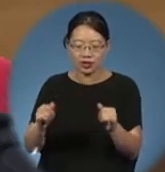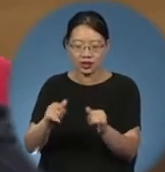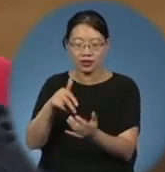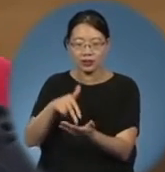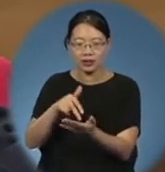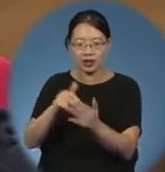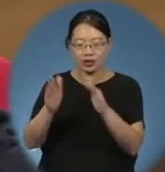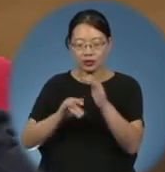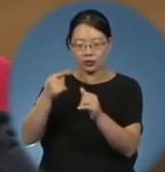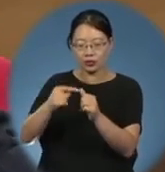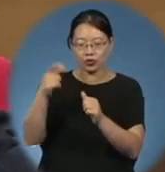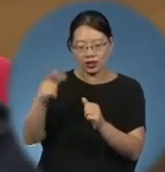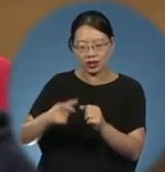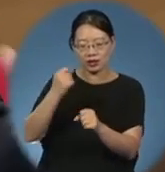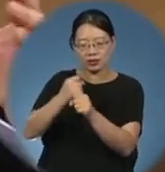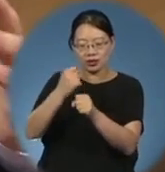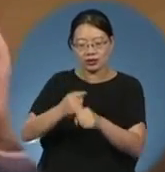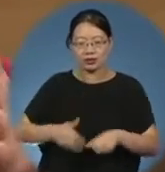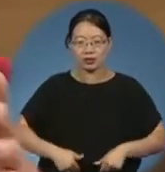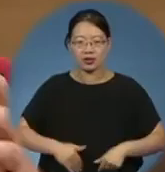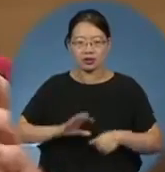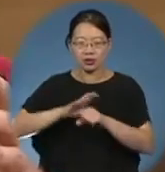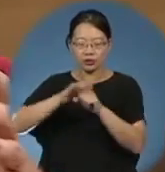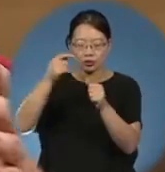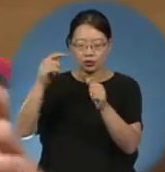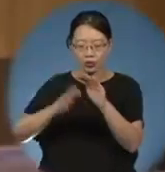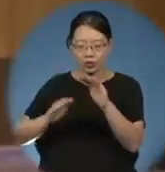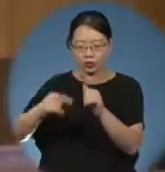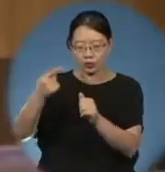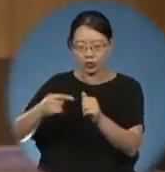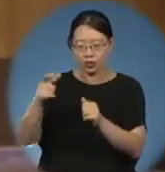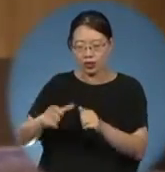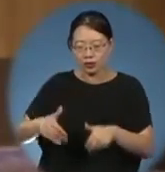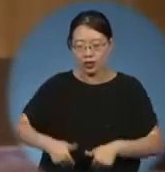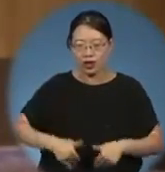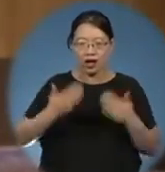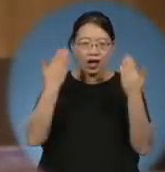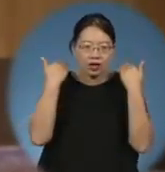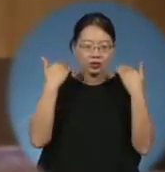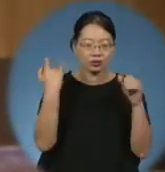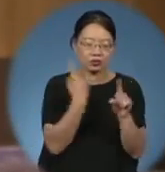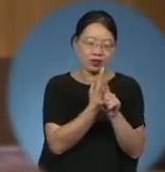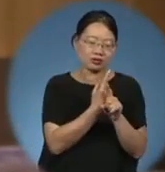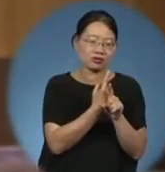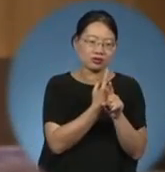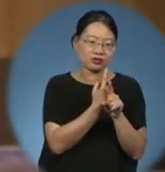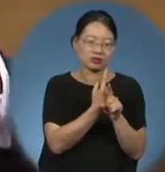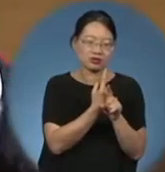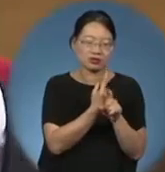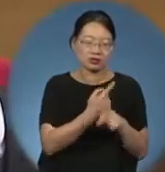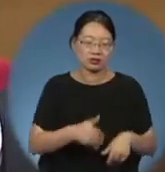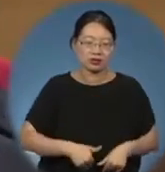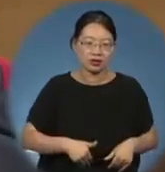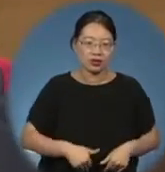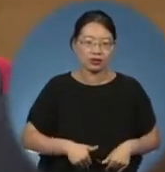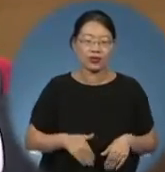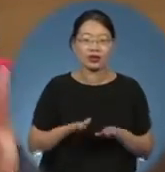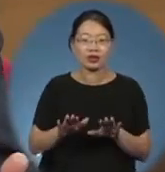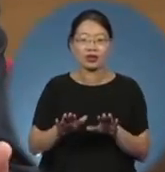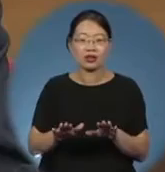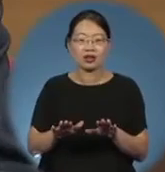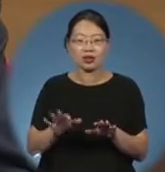공교육을 강화된다 글로벌 공격을 가봐야 되는데 학교가 바뀌어야 된다 쉽게 그랬어요 근데 이제 그게 이제